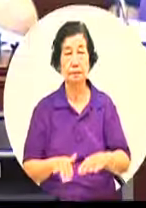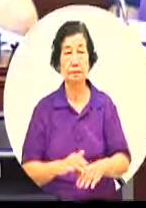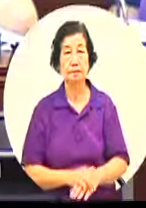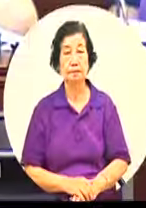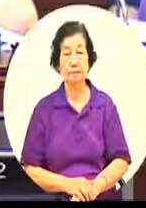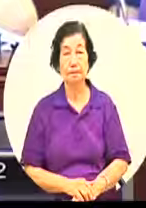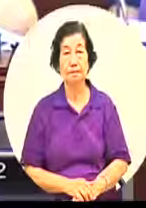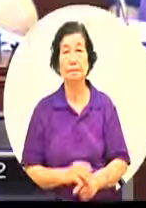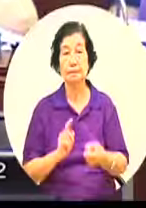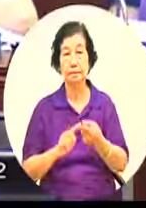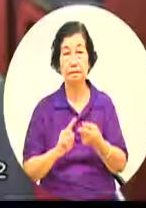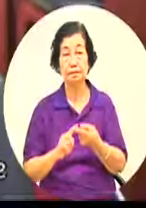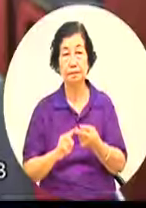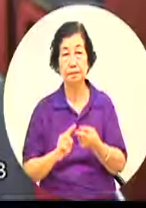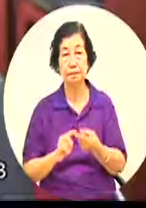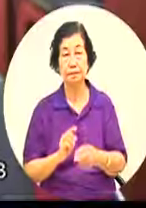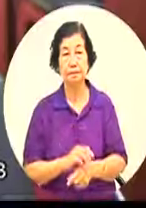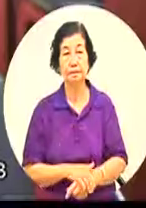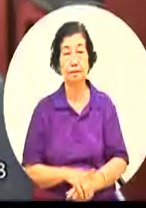对，